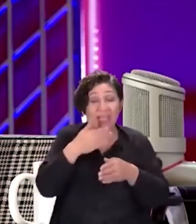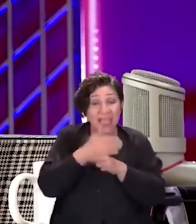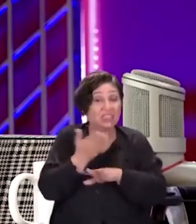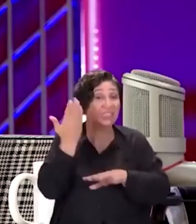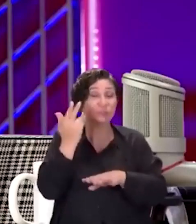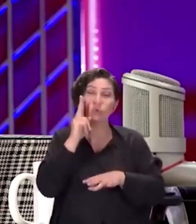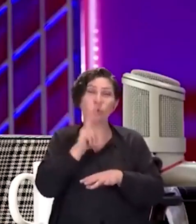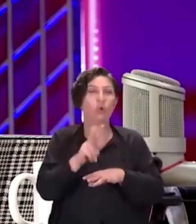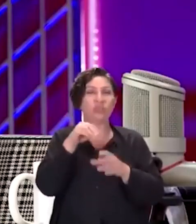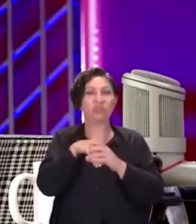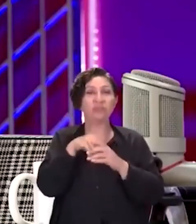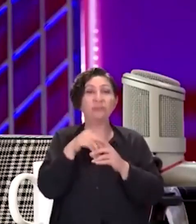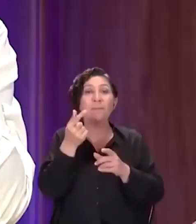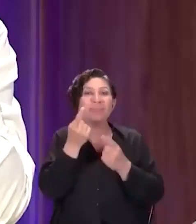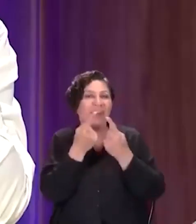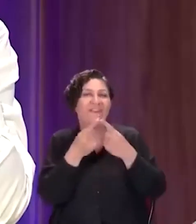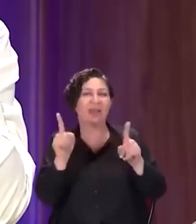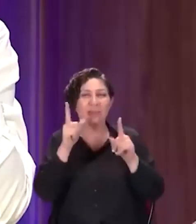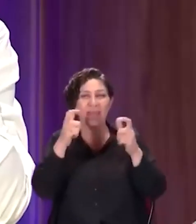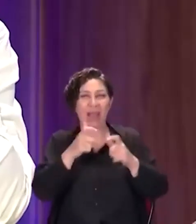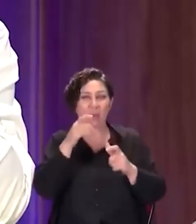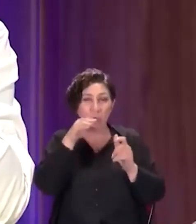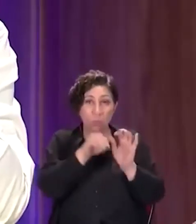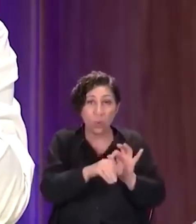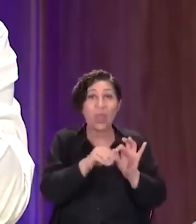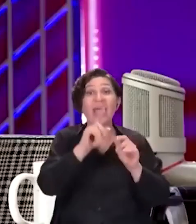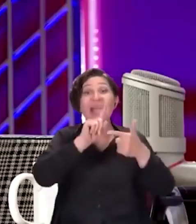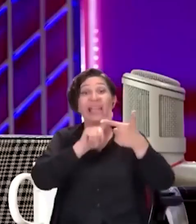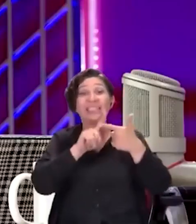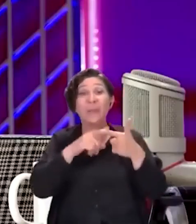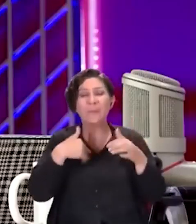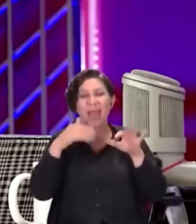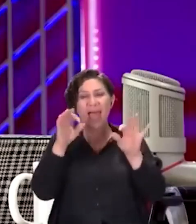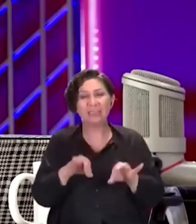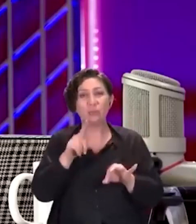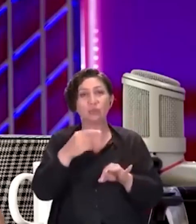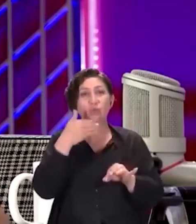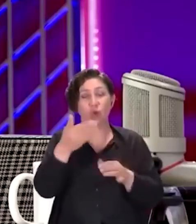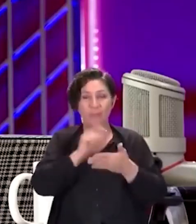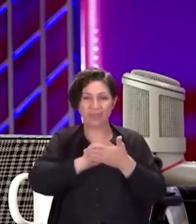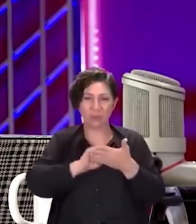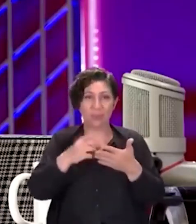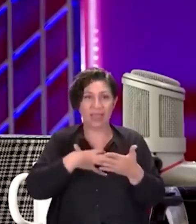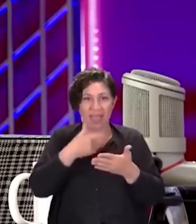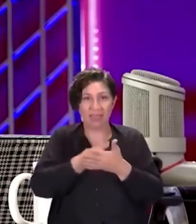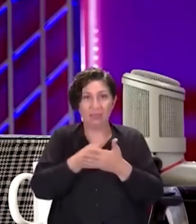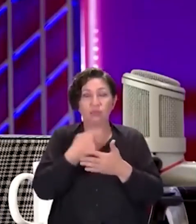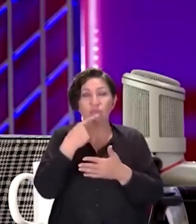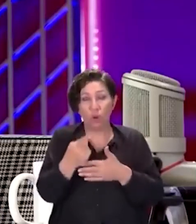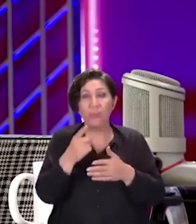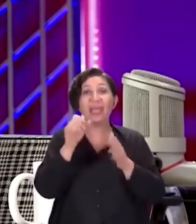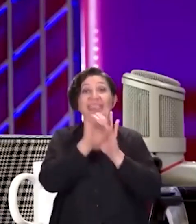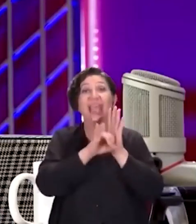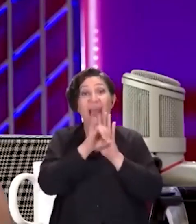öyle bir geçmiş gördükleri için maşallah biraz daha farklı bir yere koyuyorlar. Aha, bu bir. Aha. İkincisi ben her zaman şunu anons ediyor ve yazıyorum. Kendi adıma konuşuyorum.